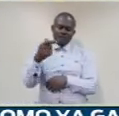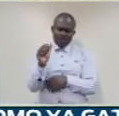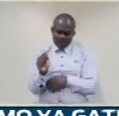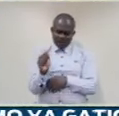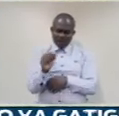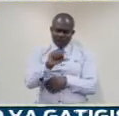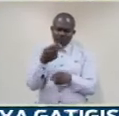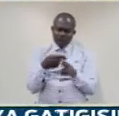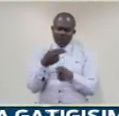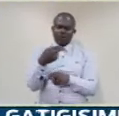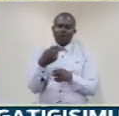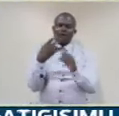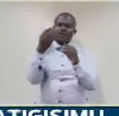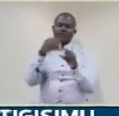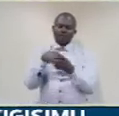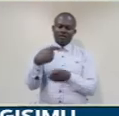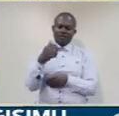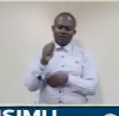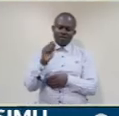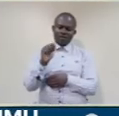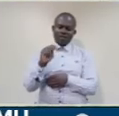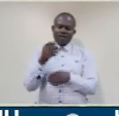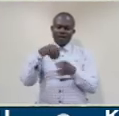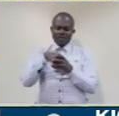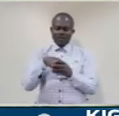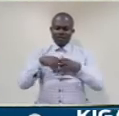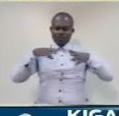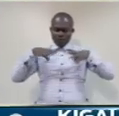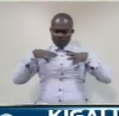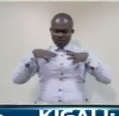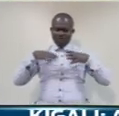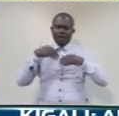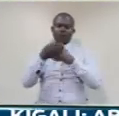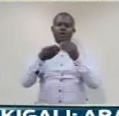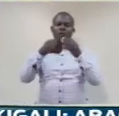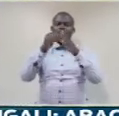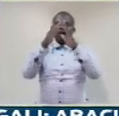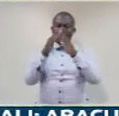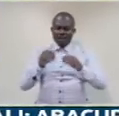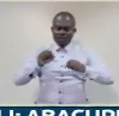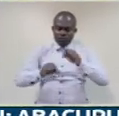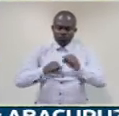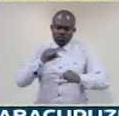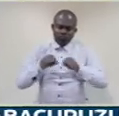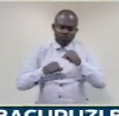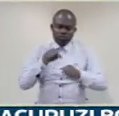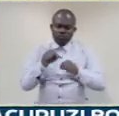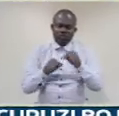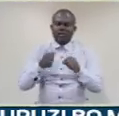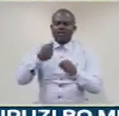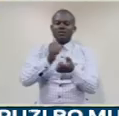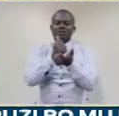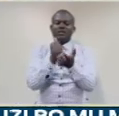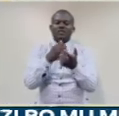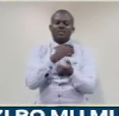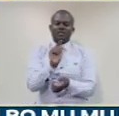wagiye Gatanga aje muri konji noneho amusigira igari rya pinabaro iryo ryakijije